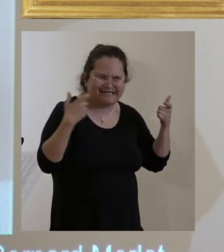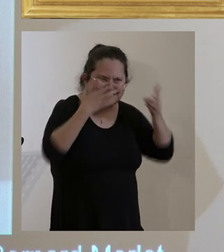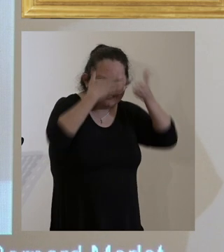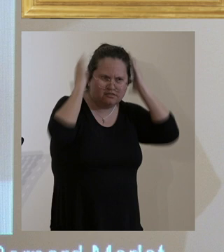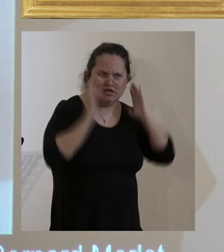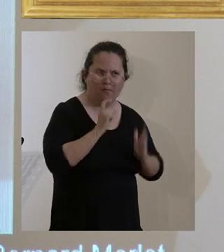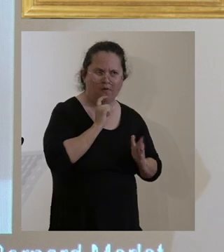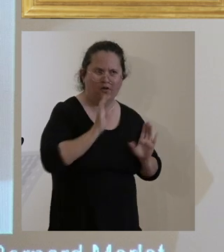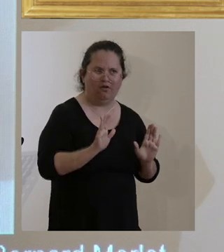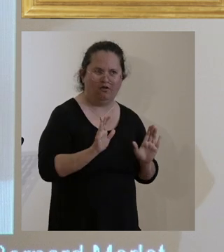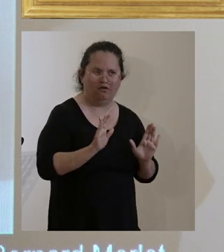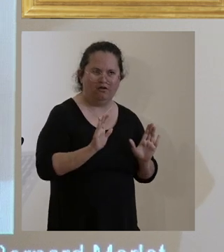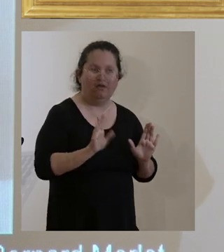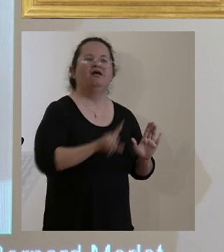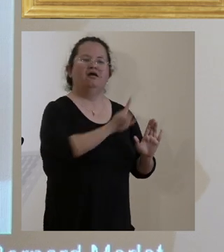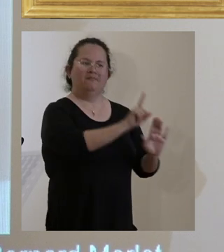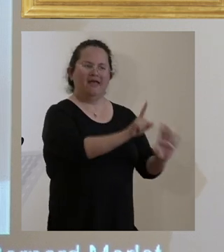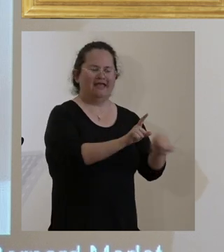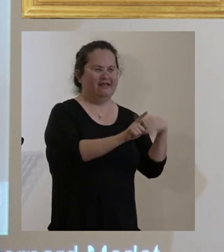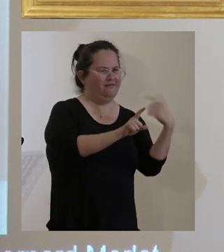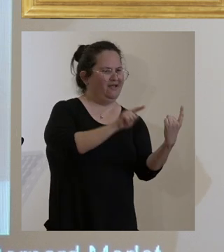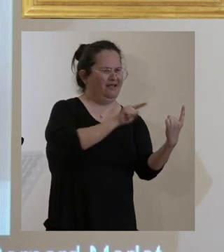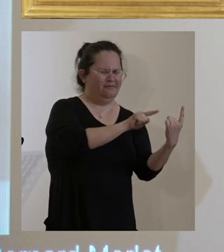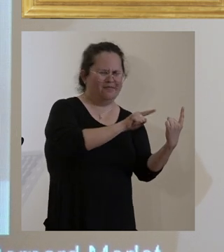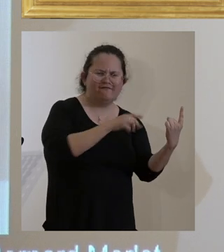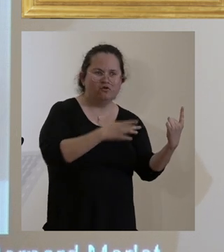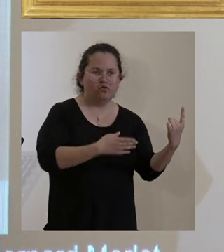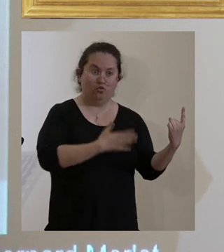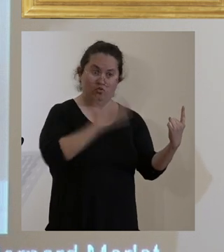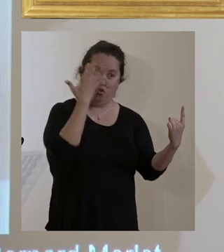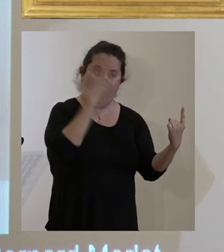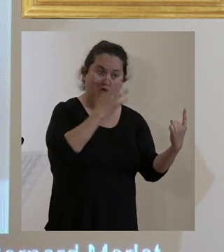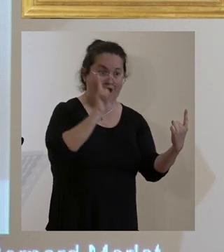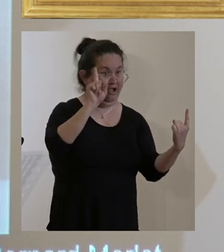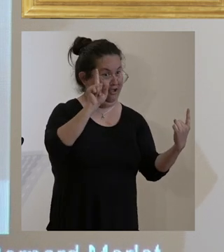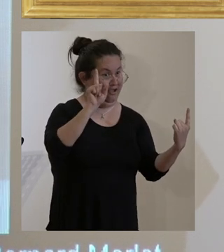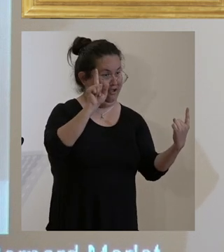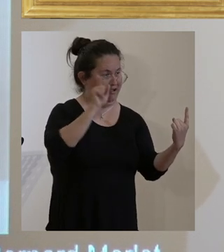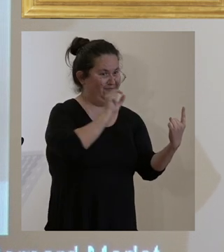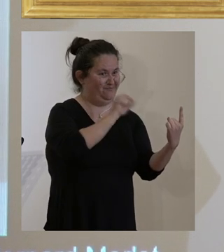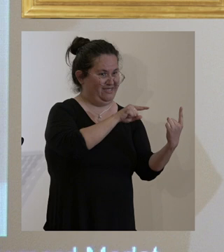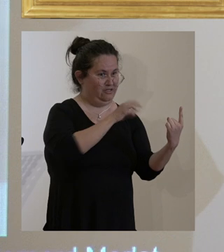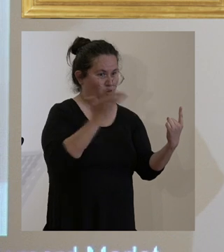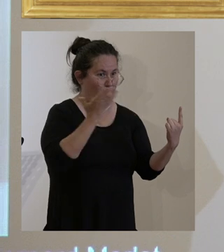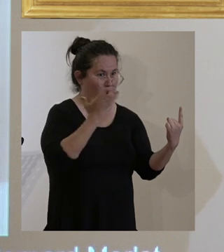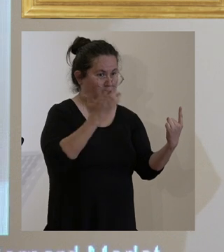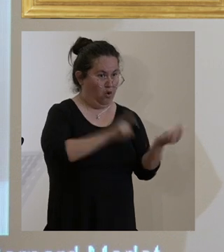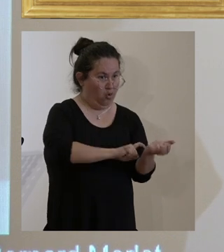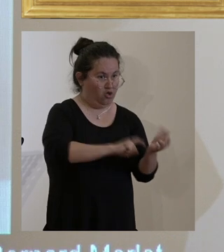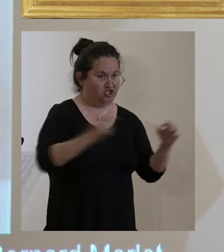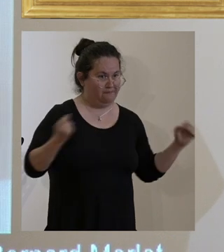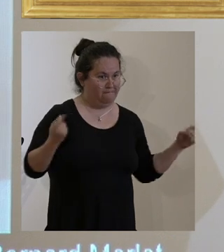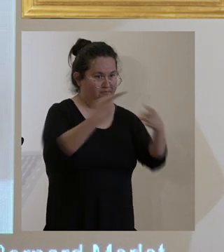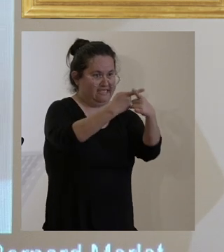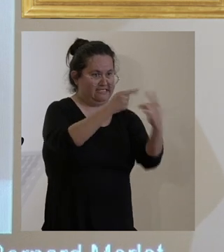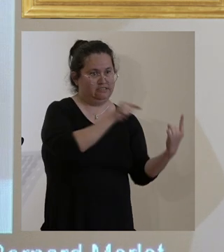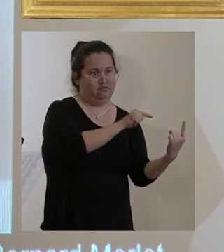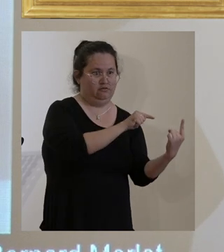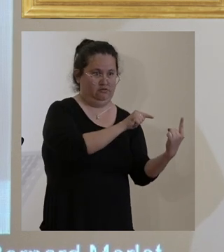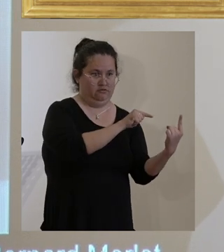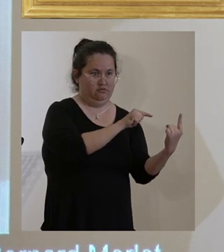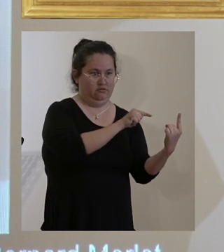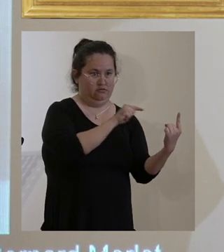pas non plus une femme noire, c'est une métisse. Et ça, c'est extrêmement important, parce qu'elle représente, à travers